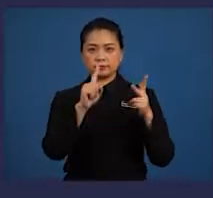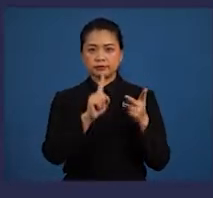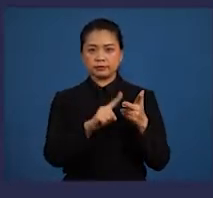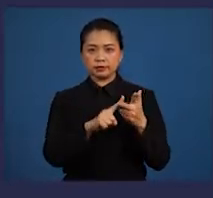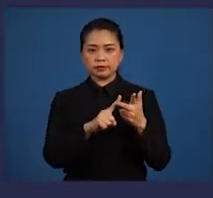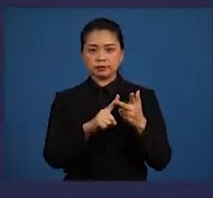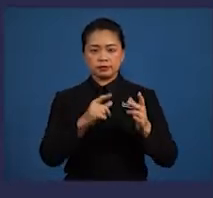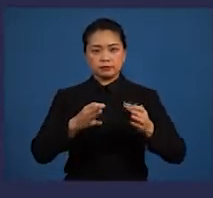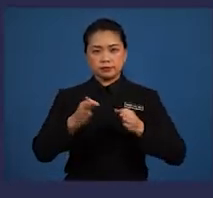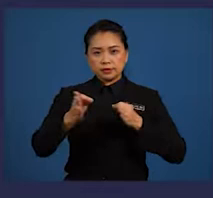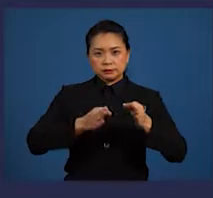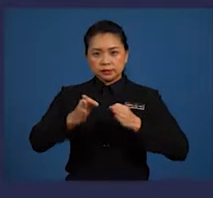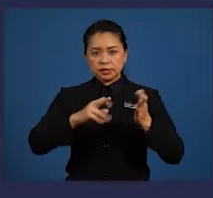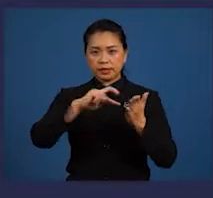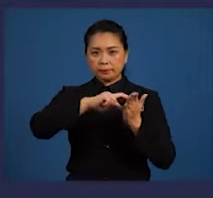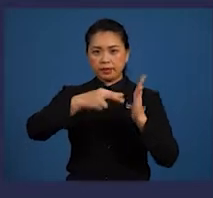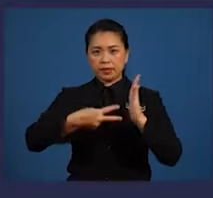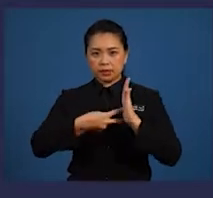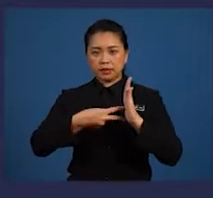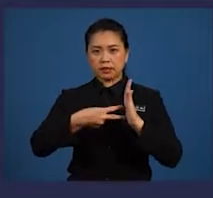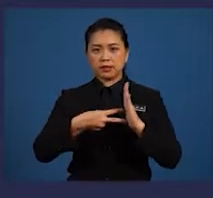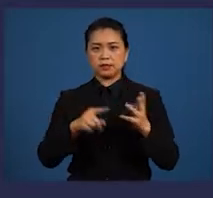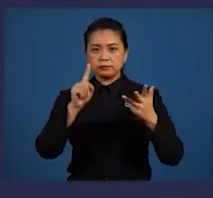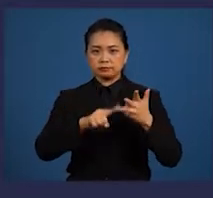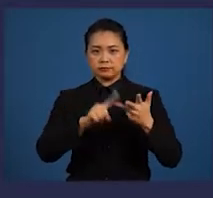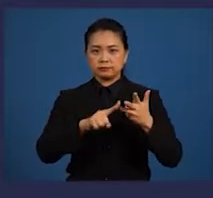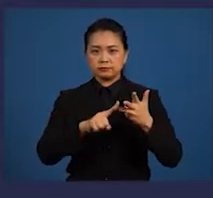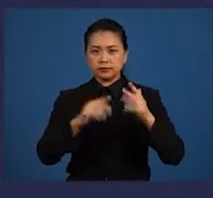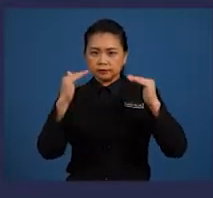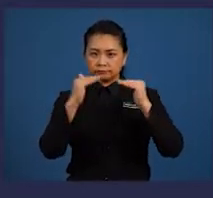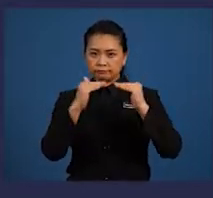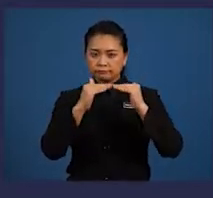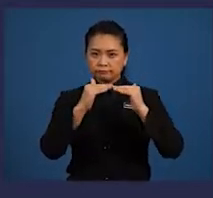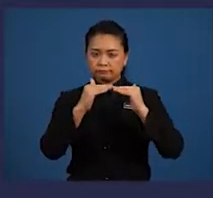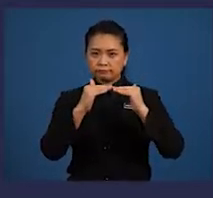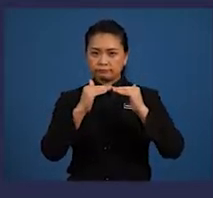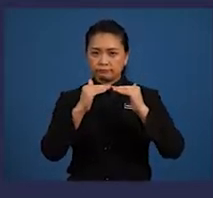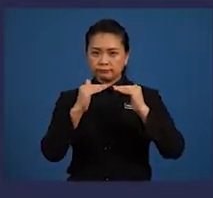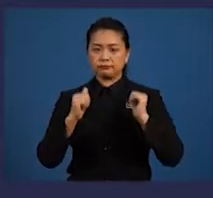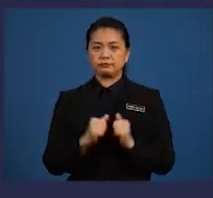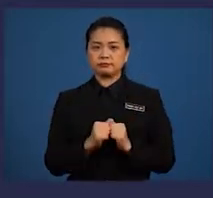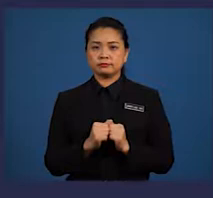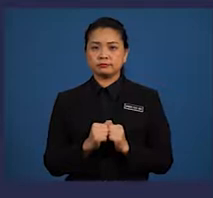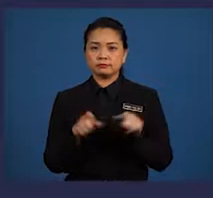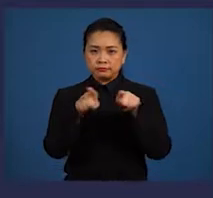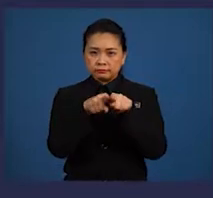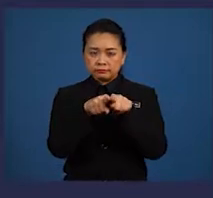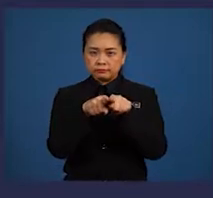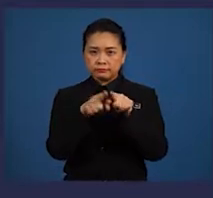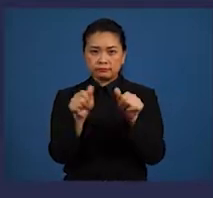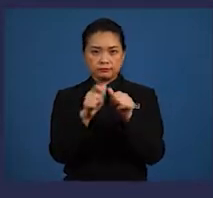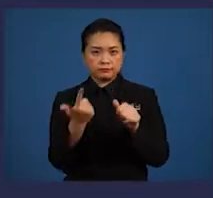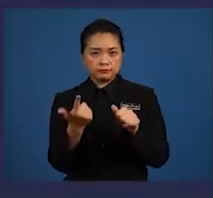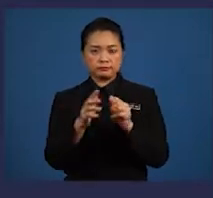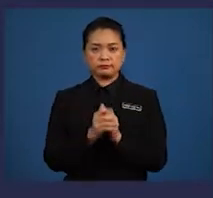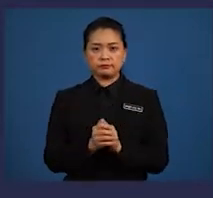ketiga menjelaskan makna atau maksud keempat keselarasan atau keseragaman dengan